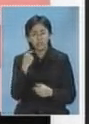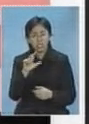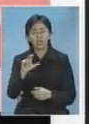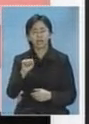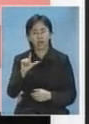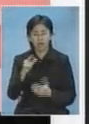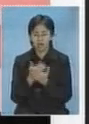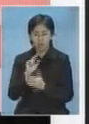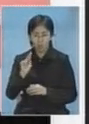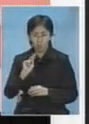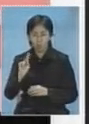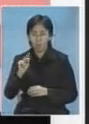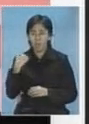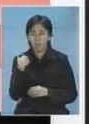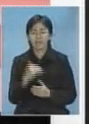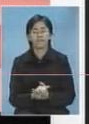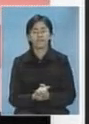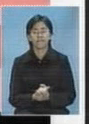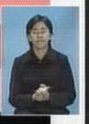กู้อีกมหาศาลเอาลงนะครับ